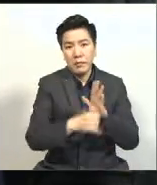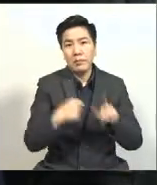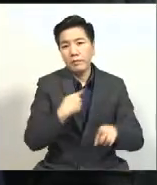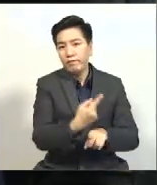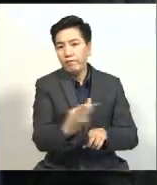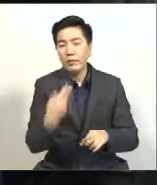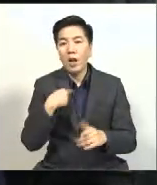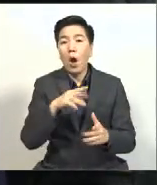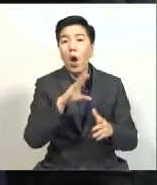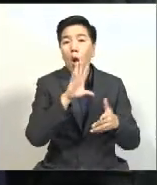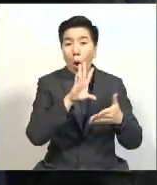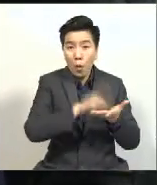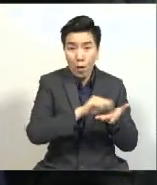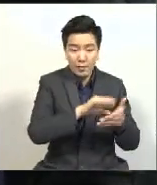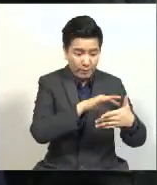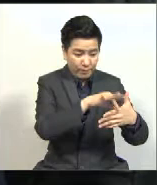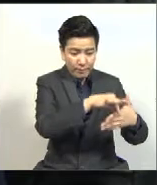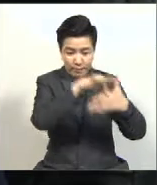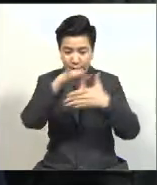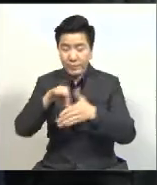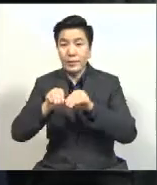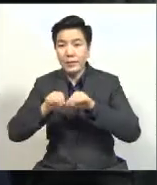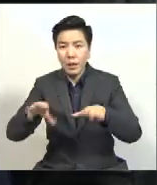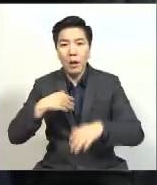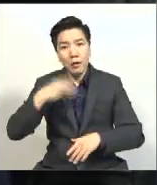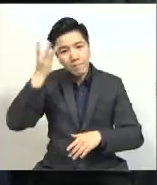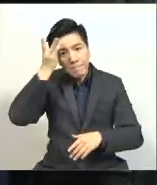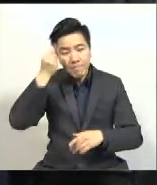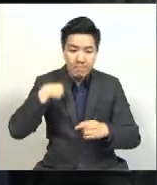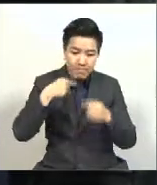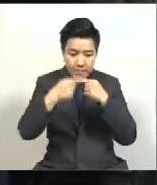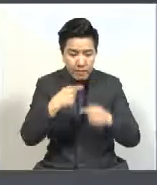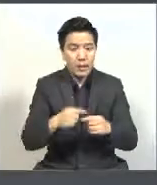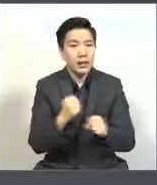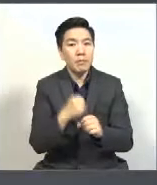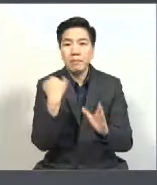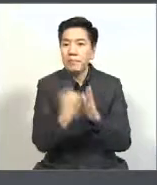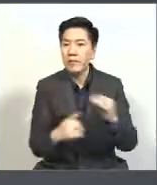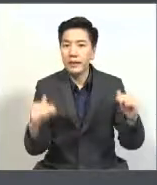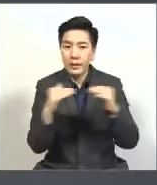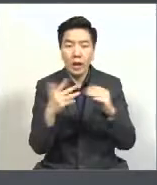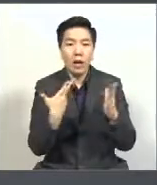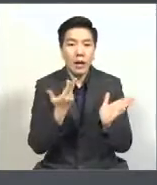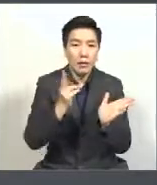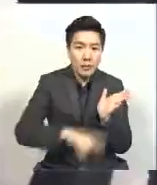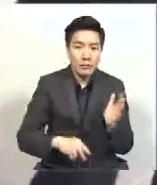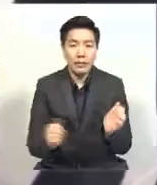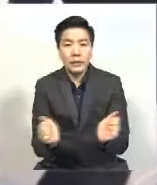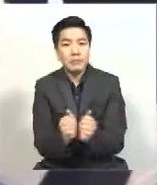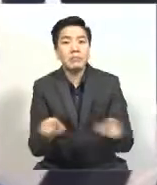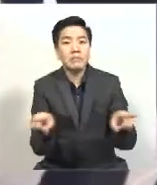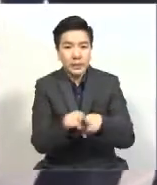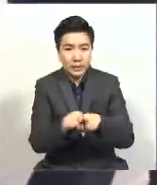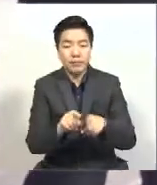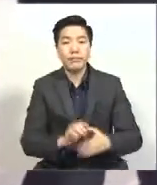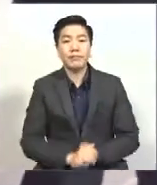ทั้งการแชร์ข้อความแสดงความเห็นก็จะมีความผิดในอัตราโทษเดียวกันทั้งจำทั้งปรับลองไปฟังรายละเอียดเรื่